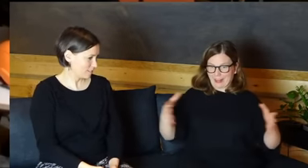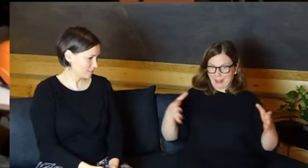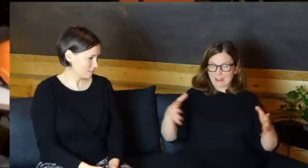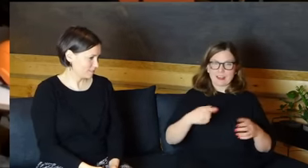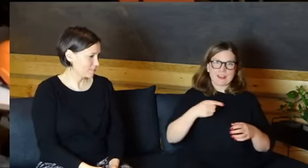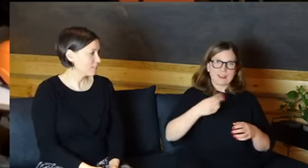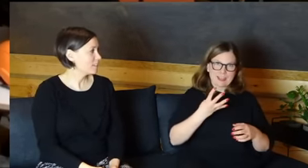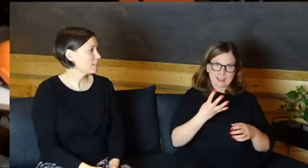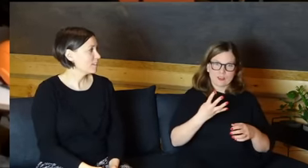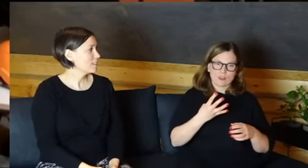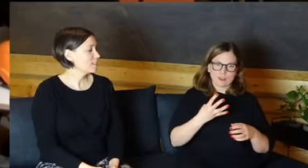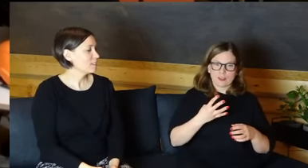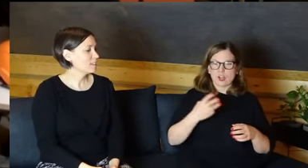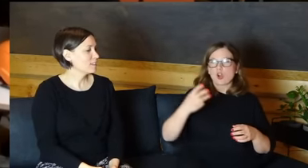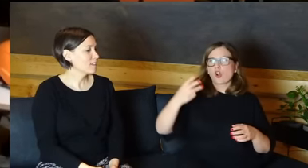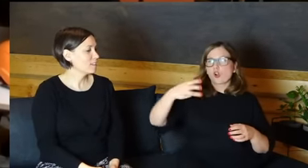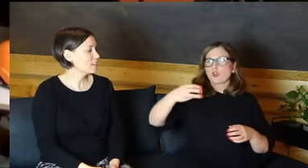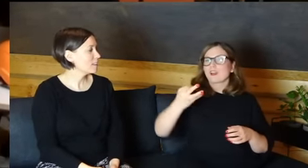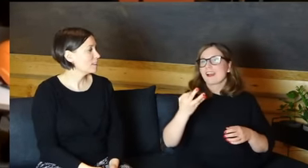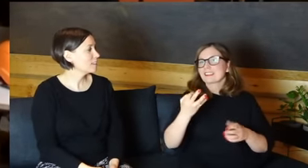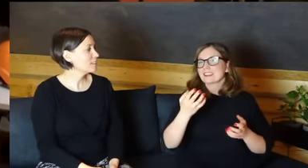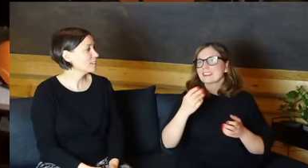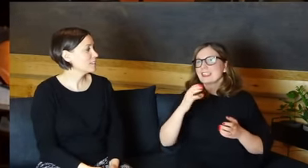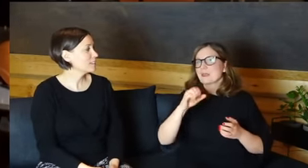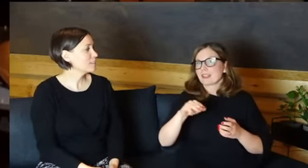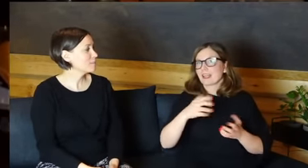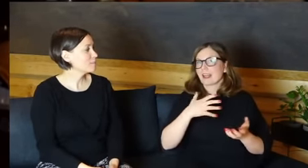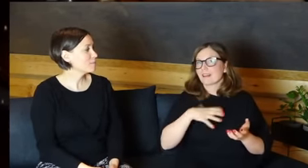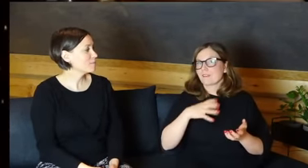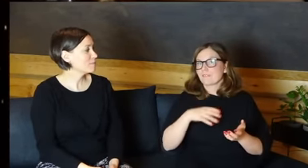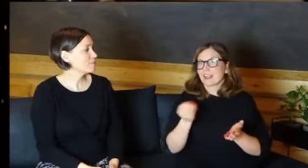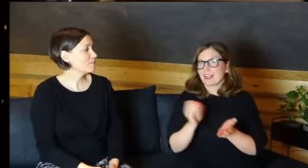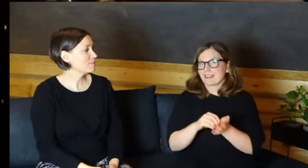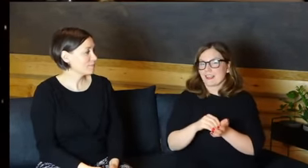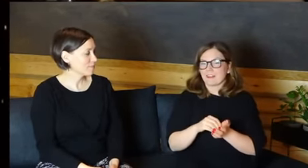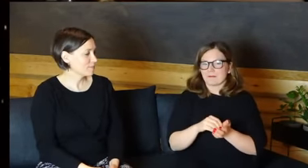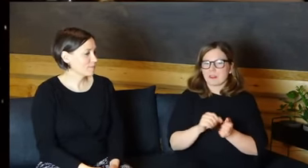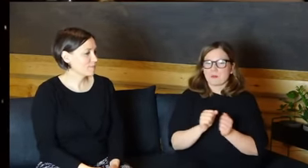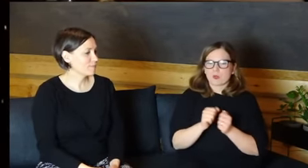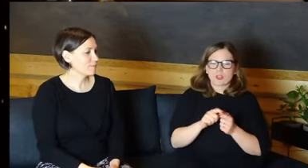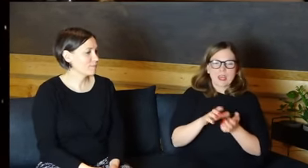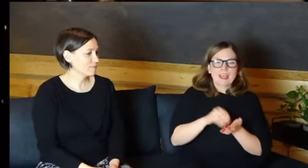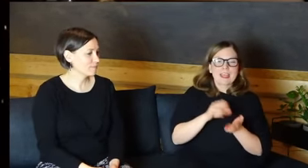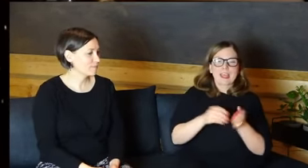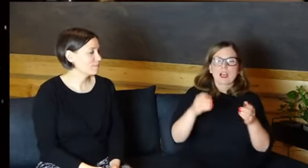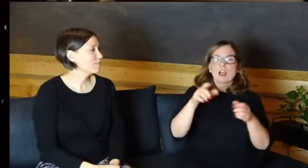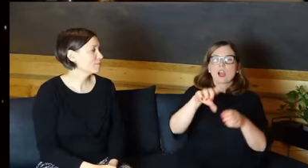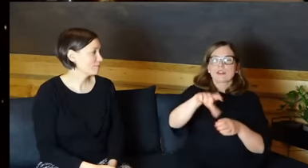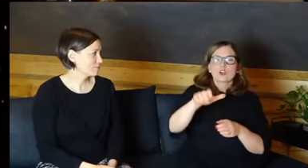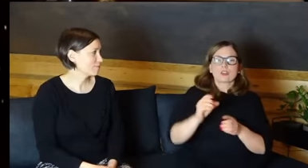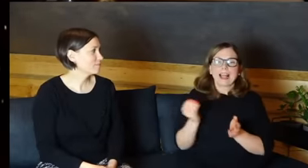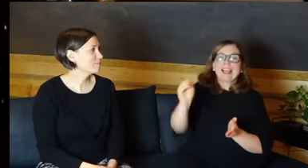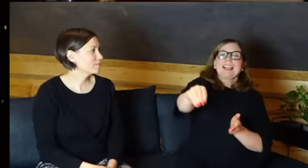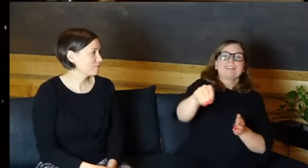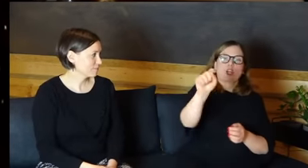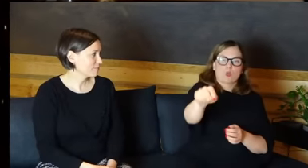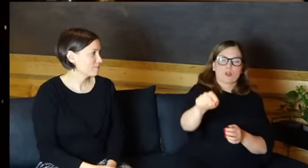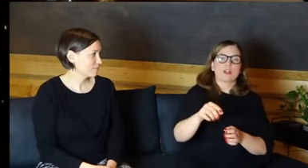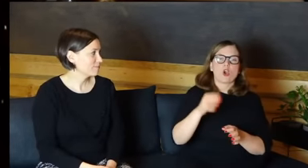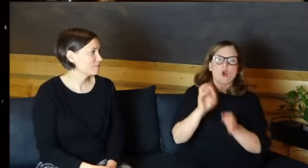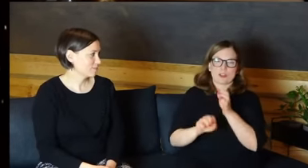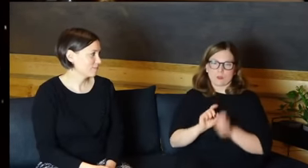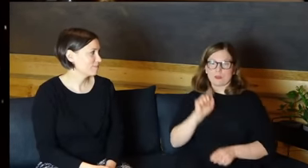sen laittaa vielä 38 senttiä päälle, että se on semmoinen easy, mutta jos hiekkalaatikko laitetaan tuohon päähän, niin pääsen sinnekin. Se